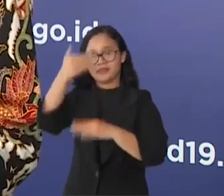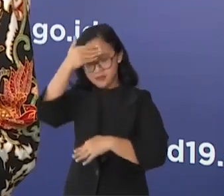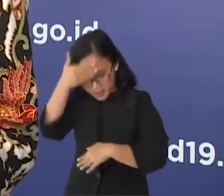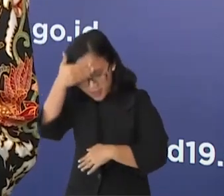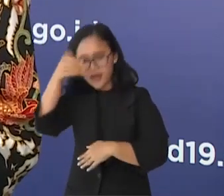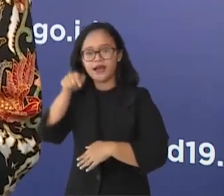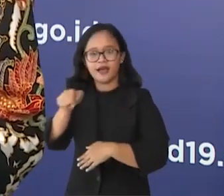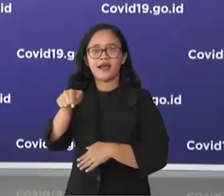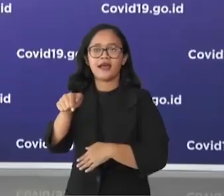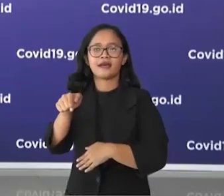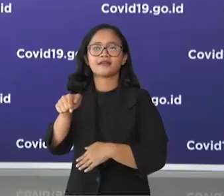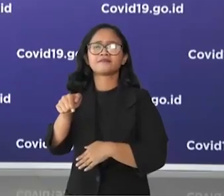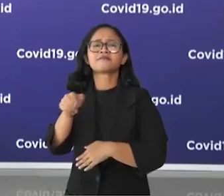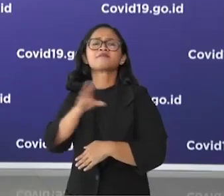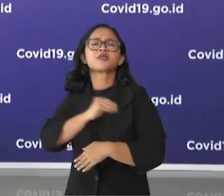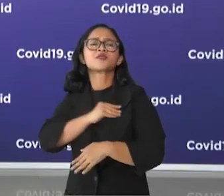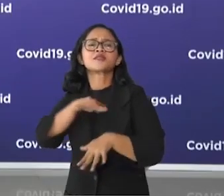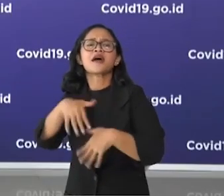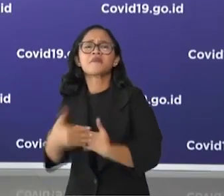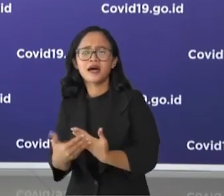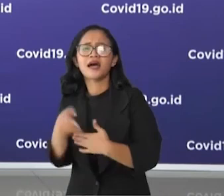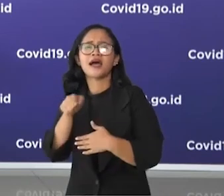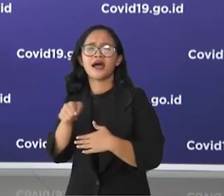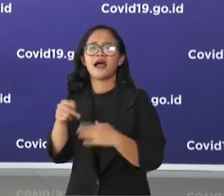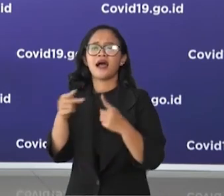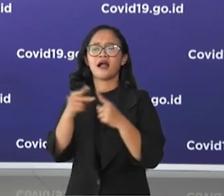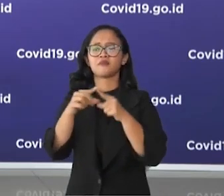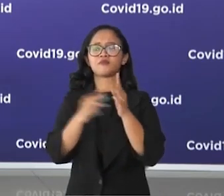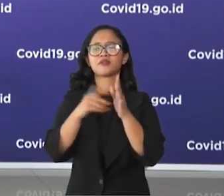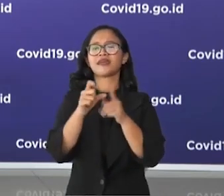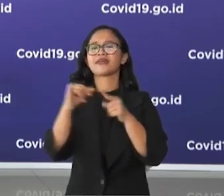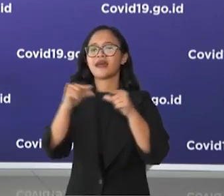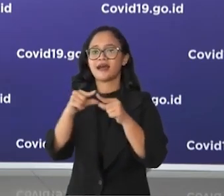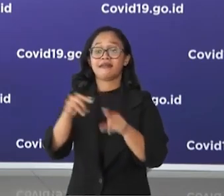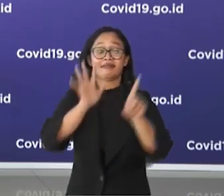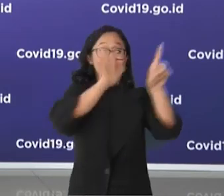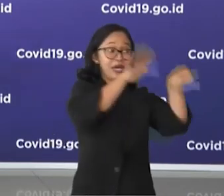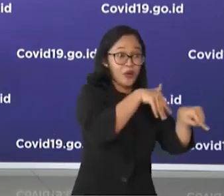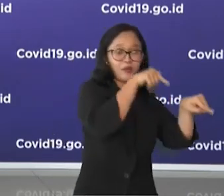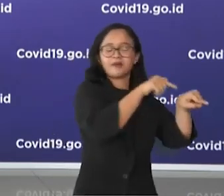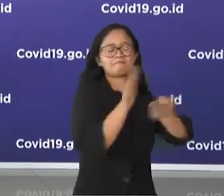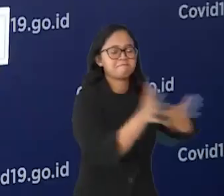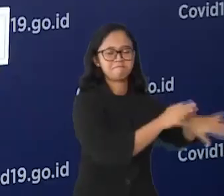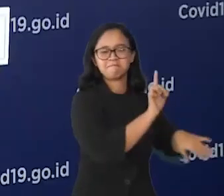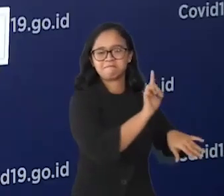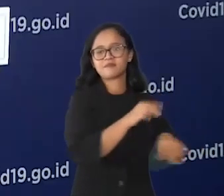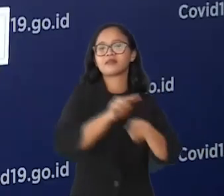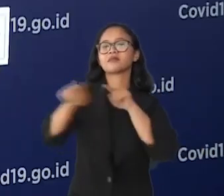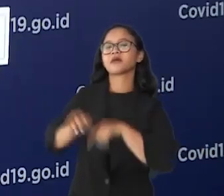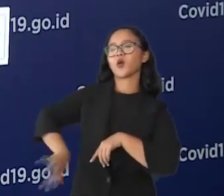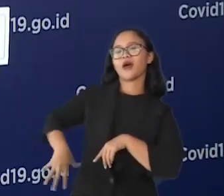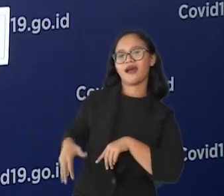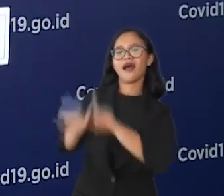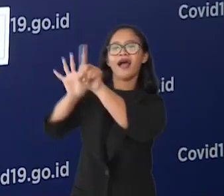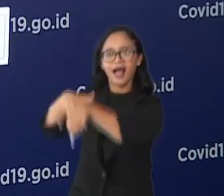hablum minannas. Ibadah yang berdimensi hablum minallah. Ibadah tarawih kita bersama-sama dengan keluarga, dengan